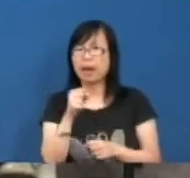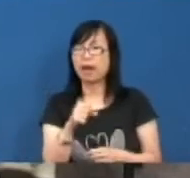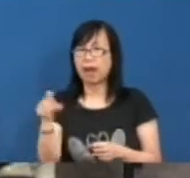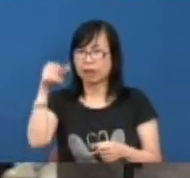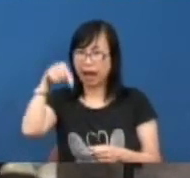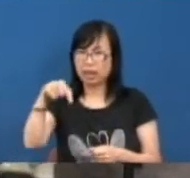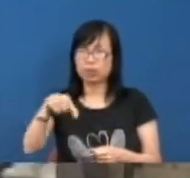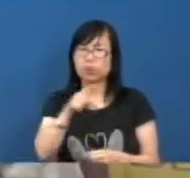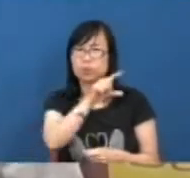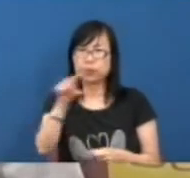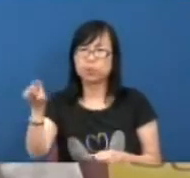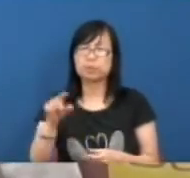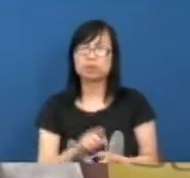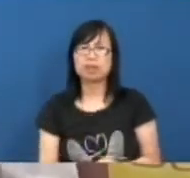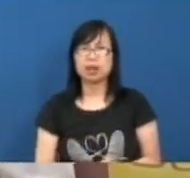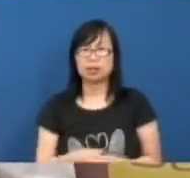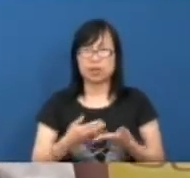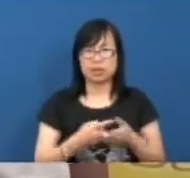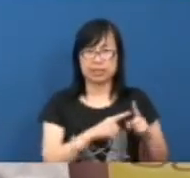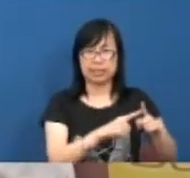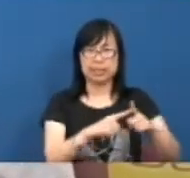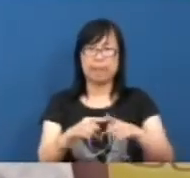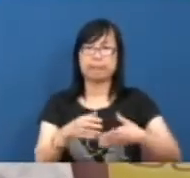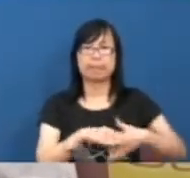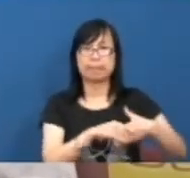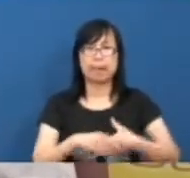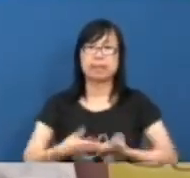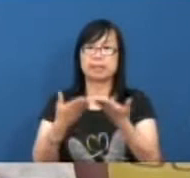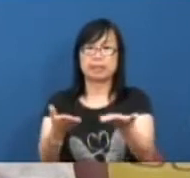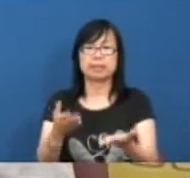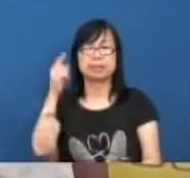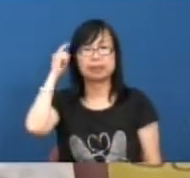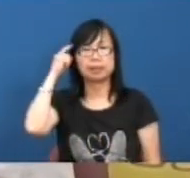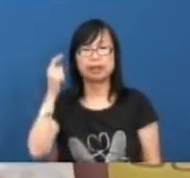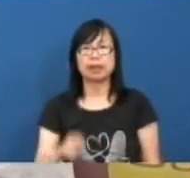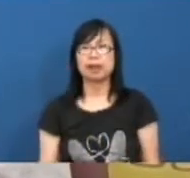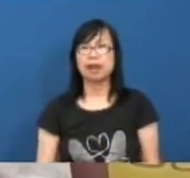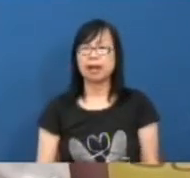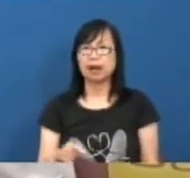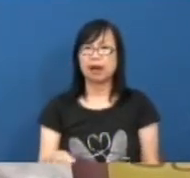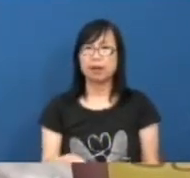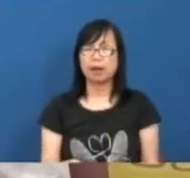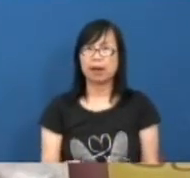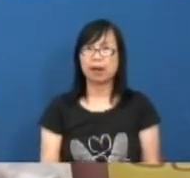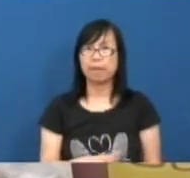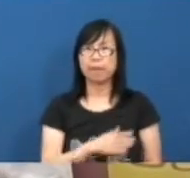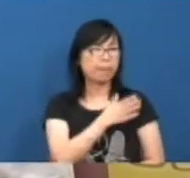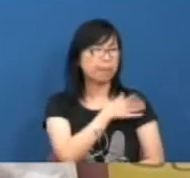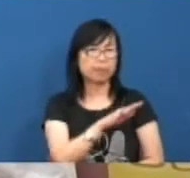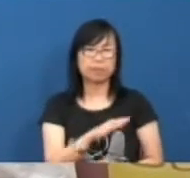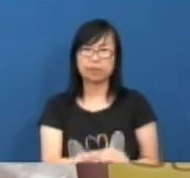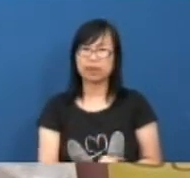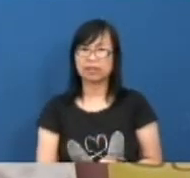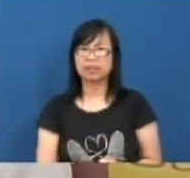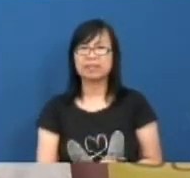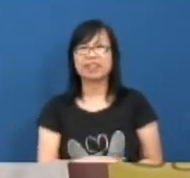一段咧就係將一啲小市民嘅心聲帶俾大家聽下嘅，即係下一句啦，就係不管身